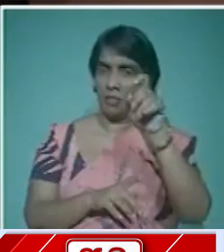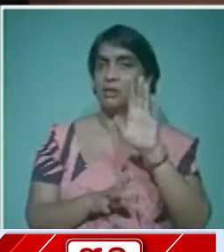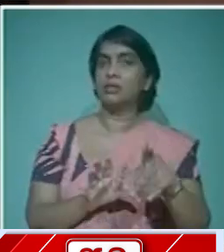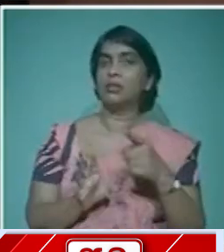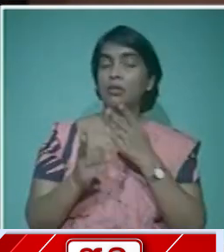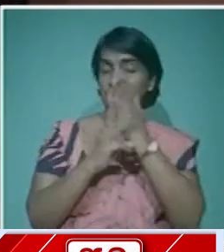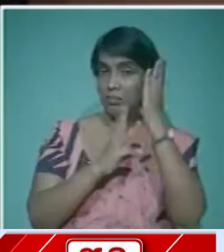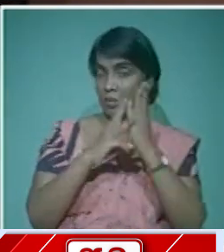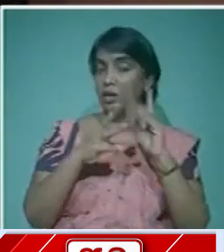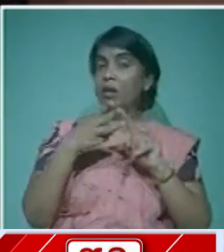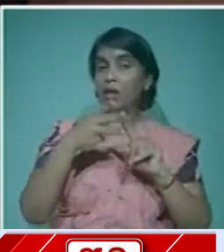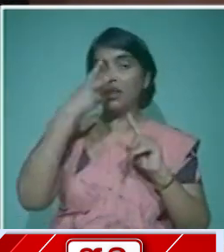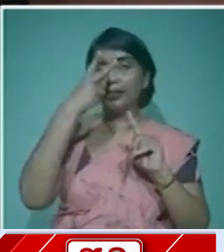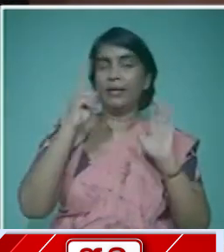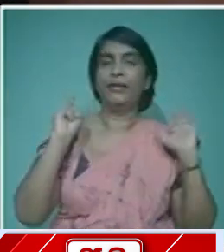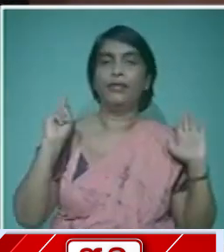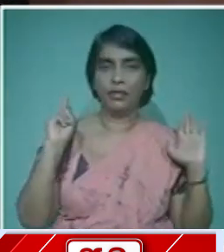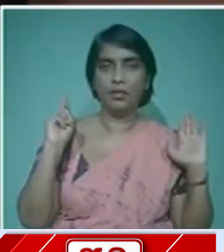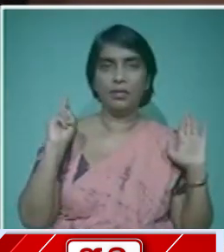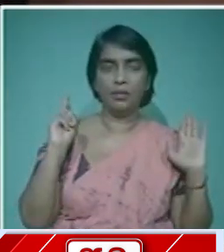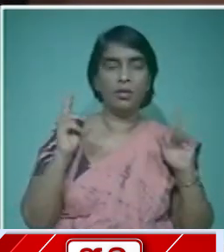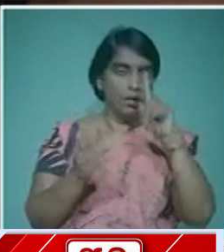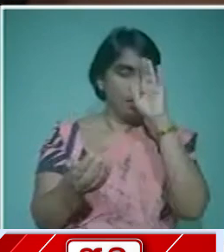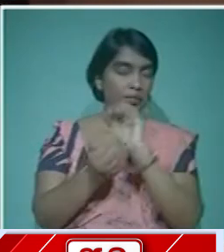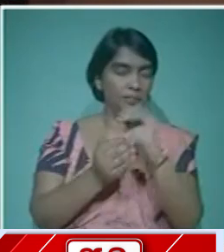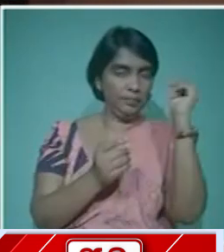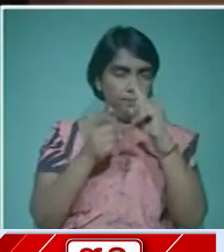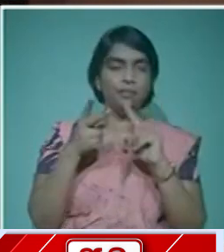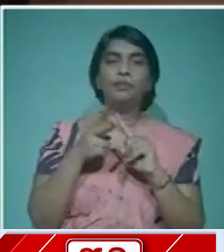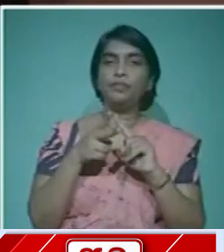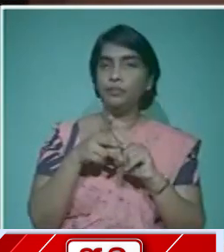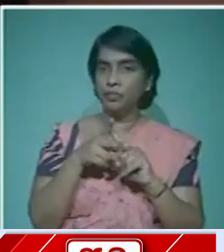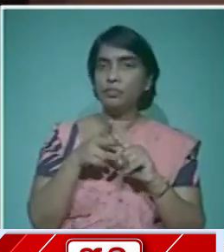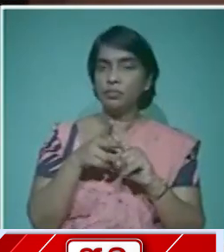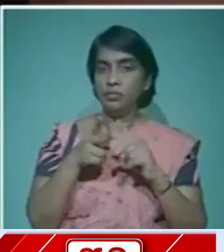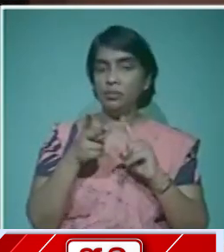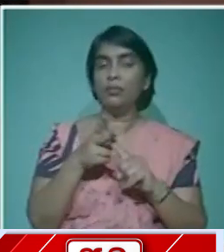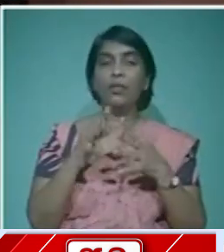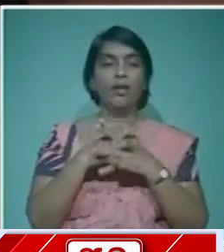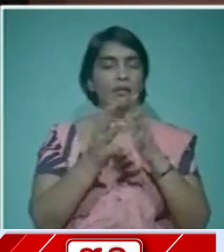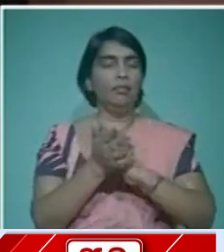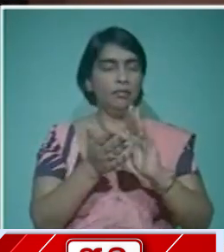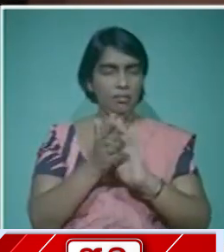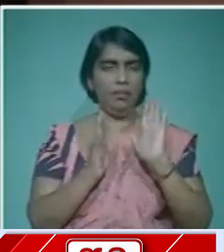අංශ තුනෙන් දෙකක් ගැන විතරයි. ආරක්ෂාව අංක එක, එහෙම නැත්නම් ඊළඟ සුබ සාධනය විතරයි.